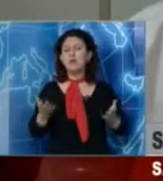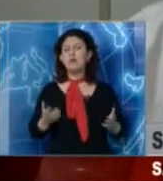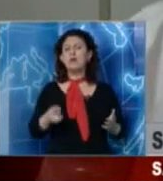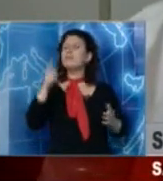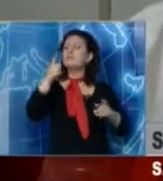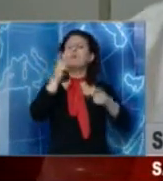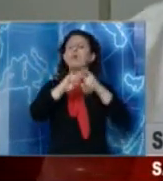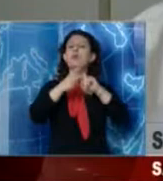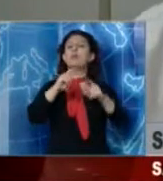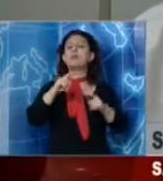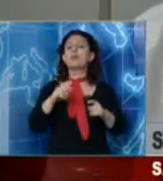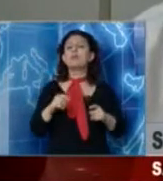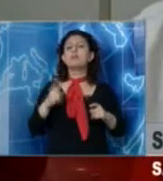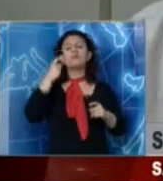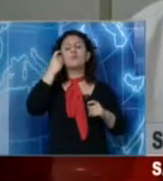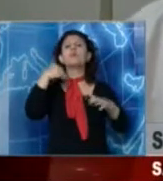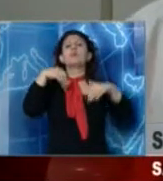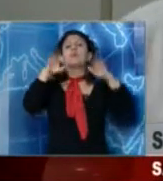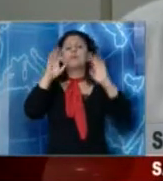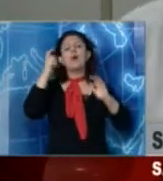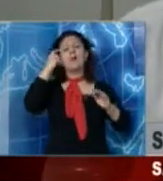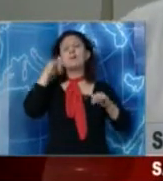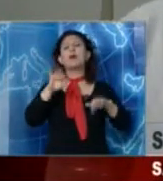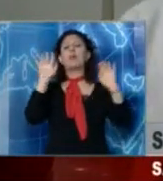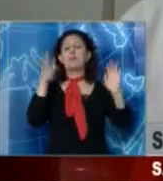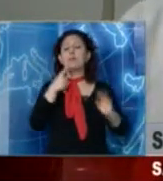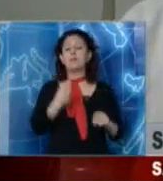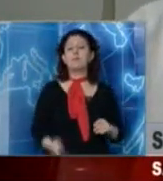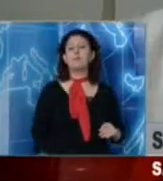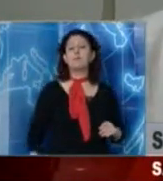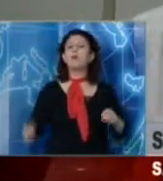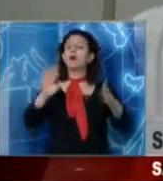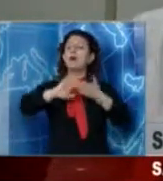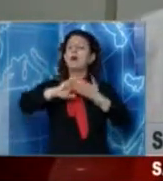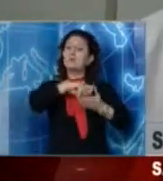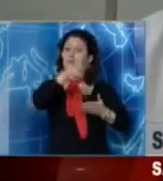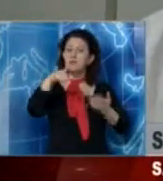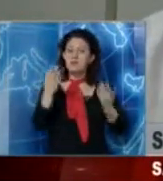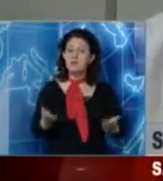bu politikalarla biteceğini de düşünemiyorum. Aklımdan geçmiyor. Arkadaşlar